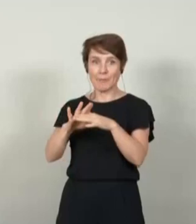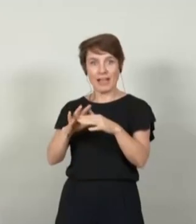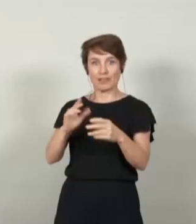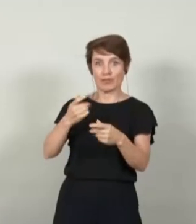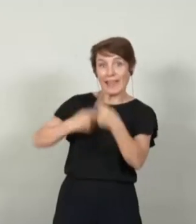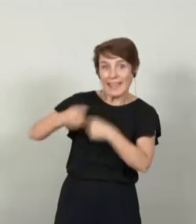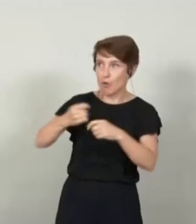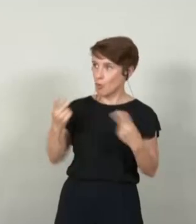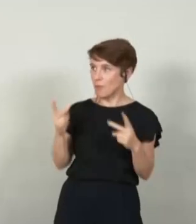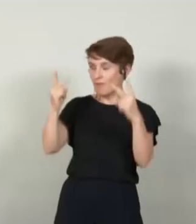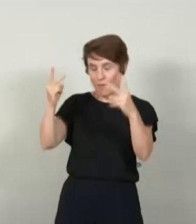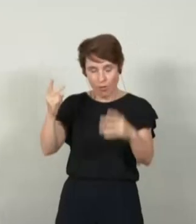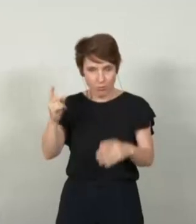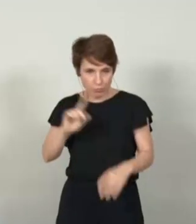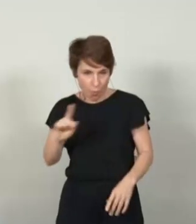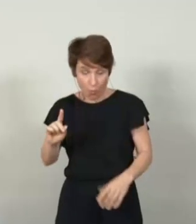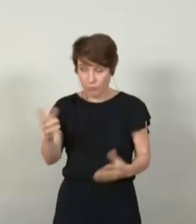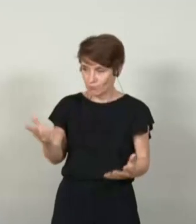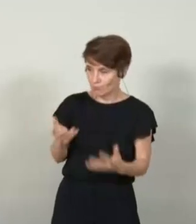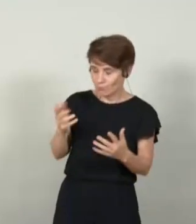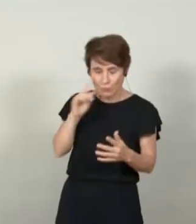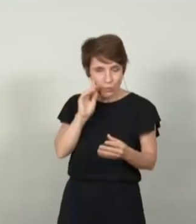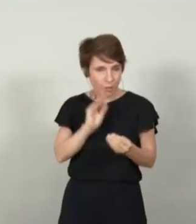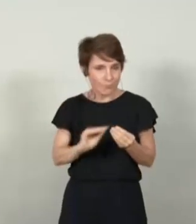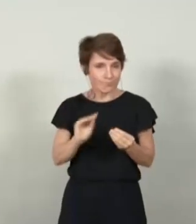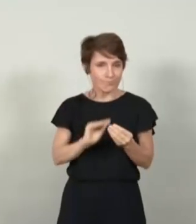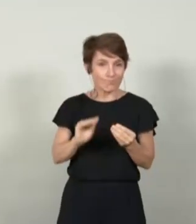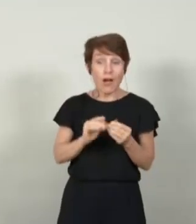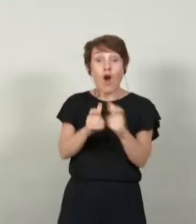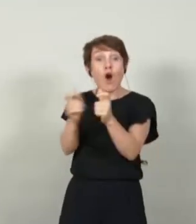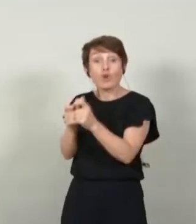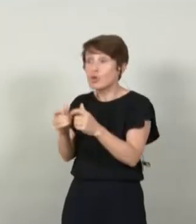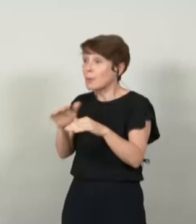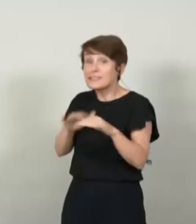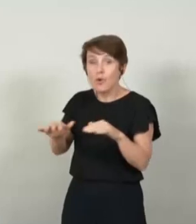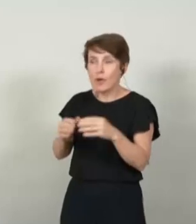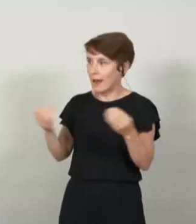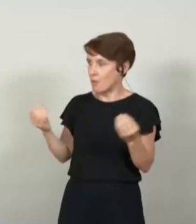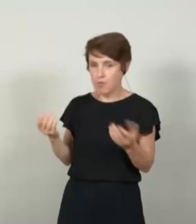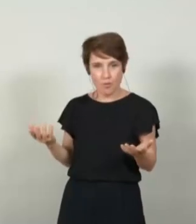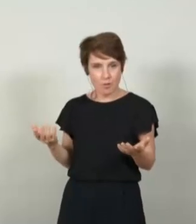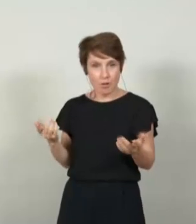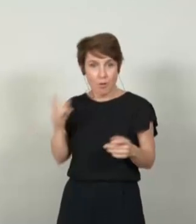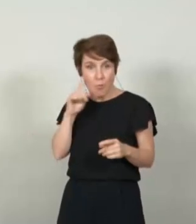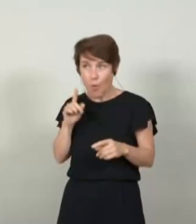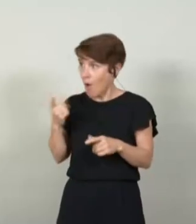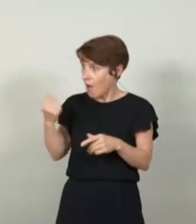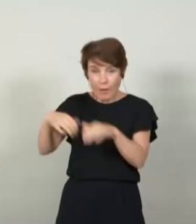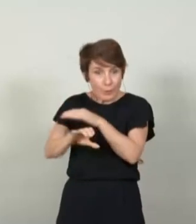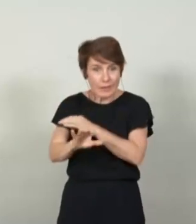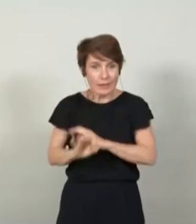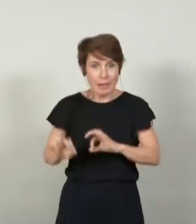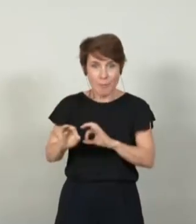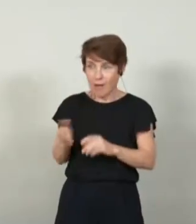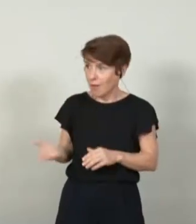cela nous questionne donc pourquoi nos entreprises locales ont-elles pas été mécènes de capital verte alors que ces mêmes entreprises